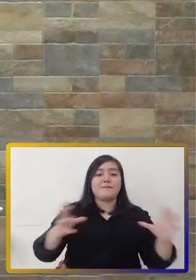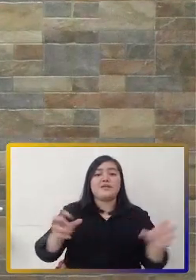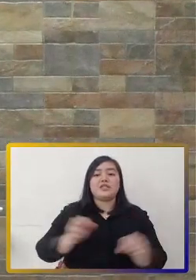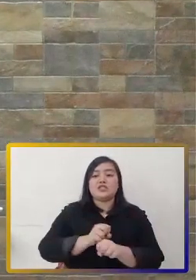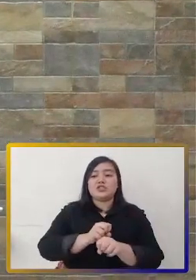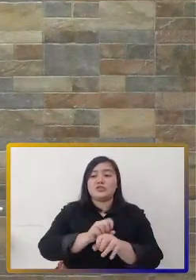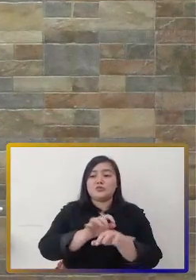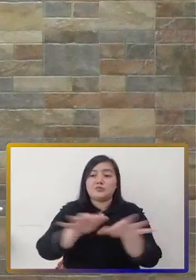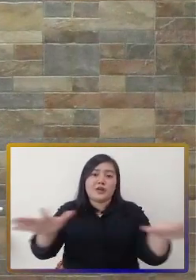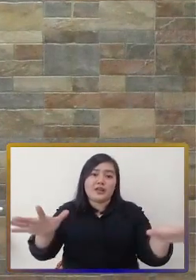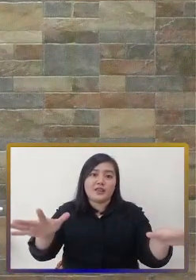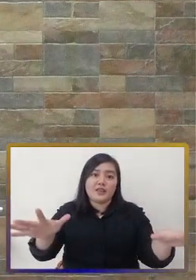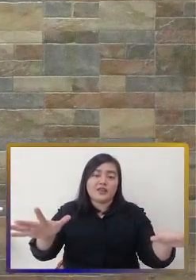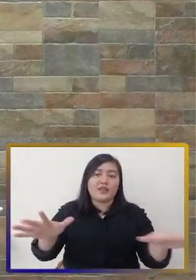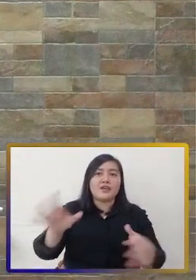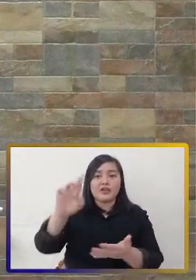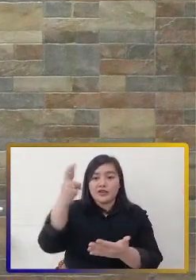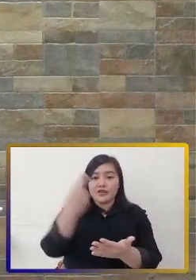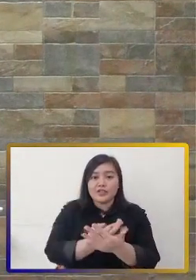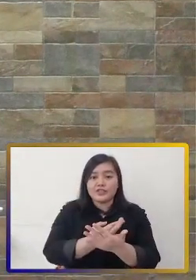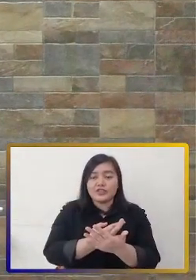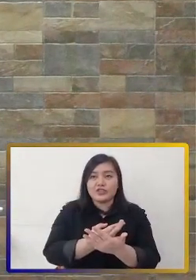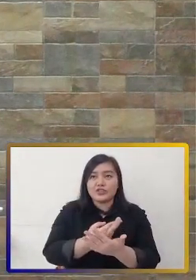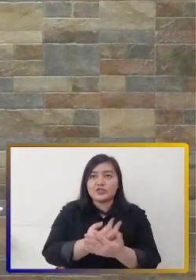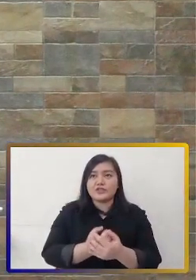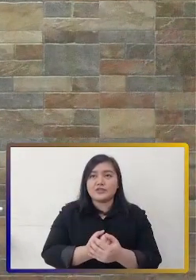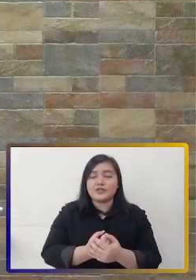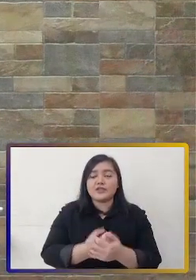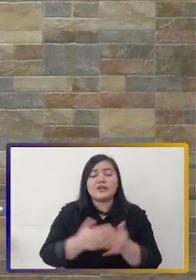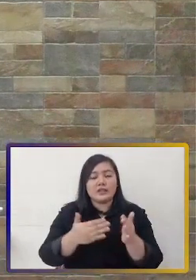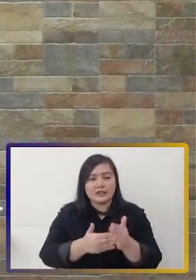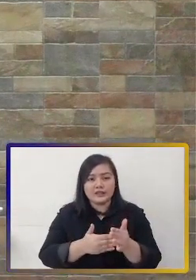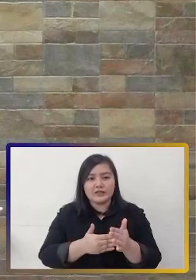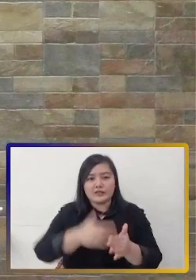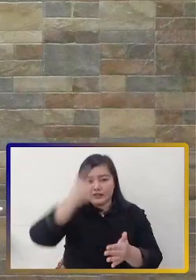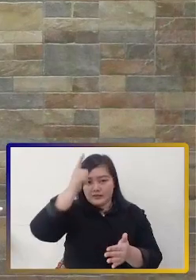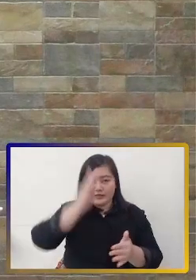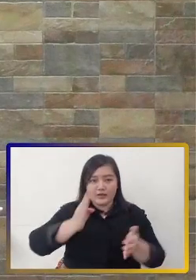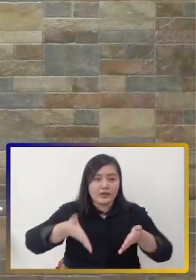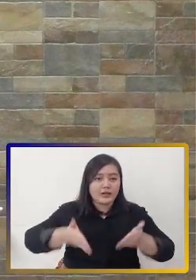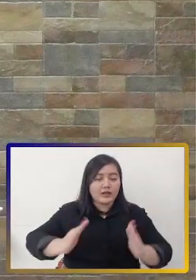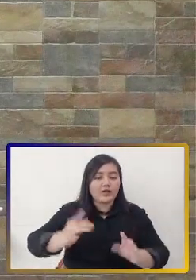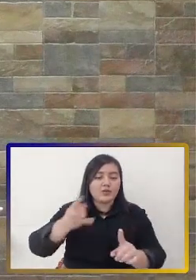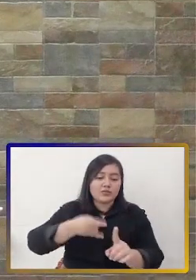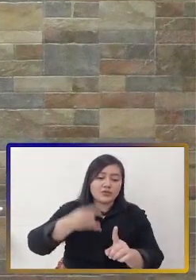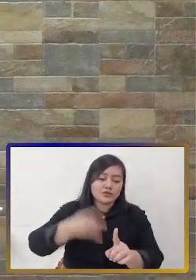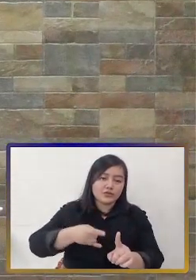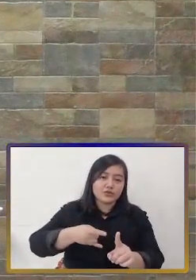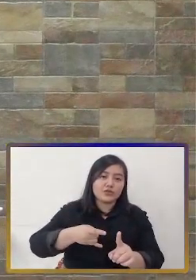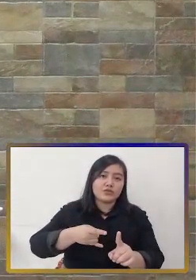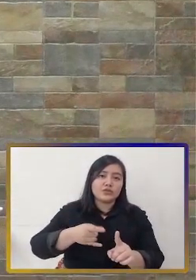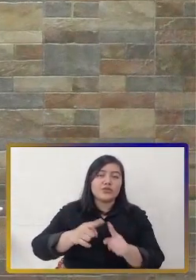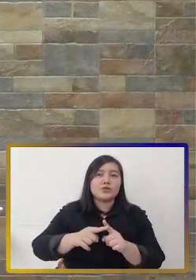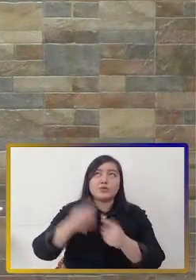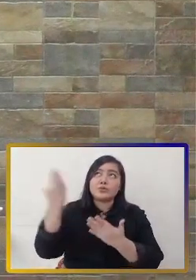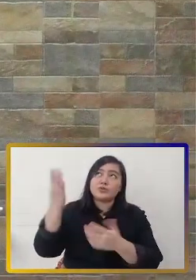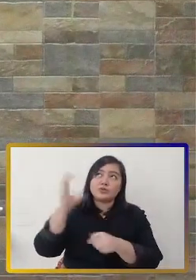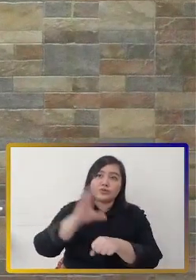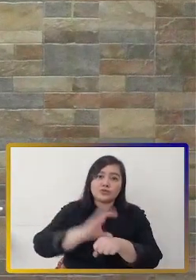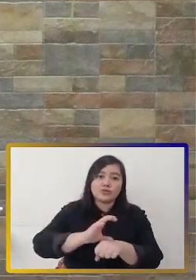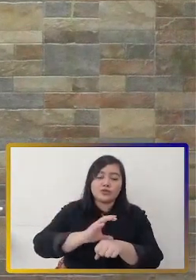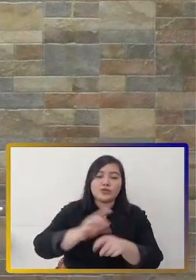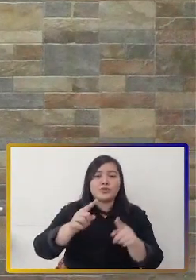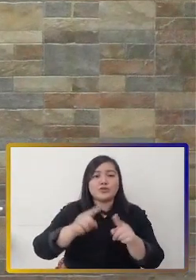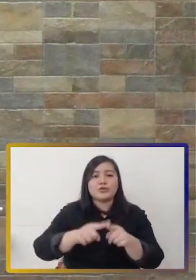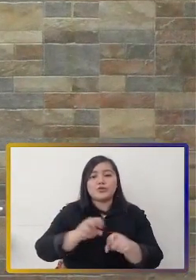Inuulit ko po, ang persecution, pinahintulutan ng Diyos para lumaganap yung gospel. Because pag